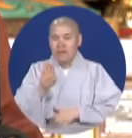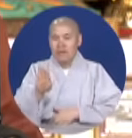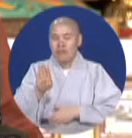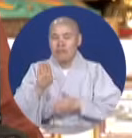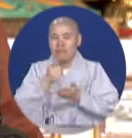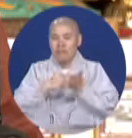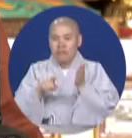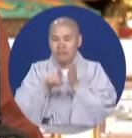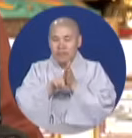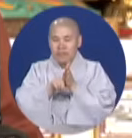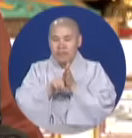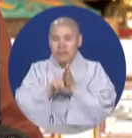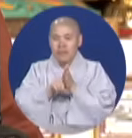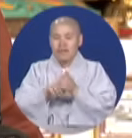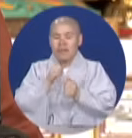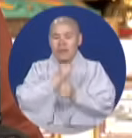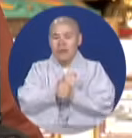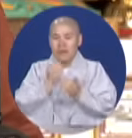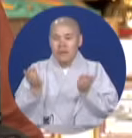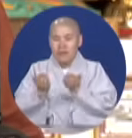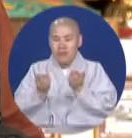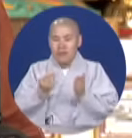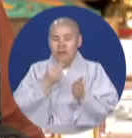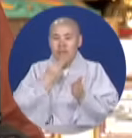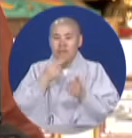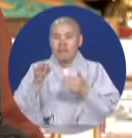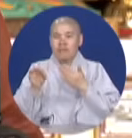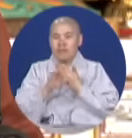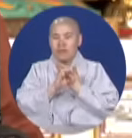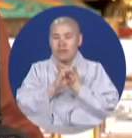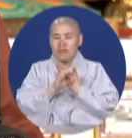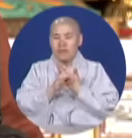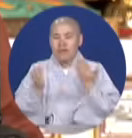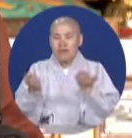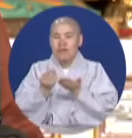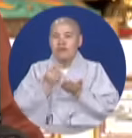위해서 하는 일이 없으면 실업자라고 합니다.